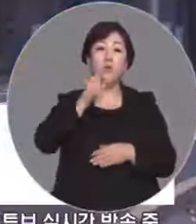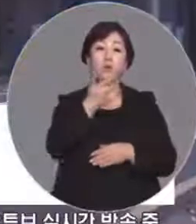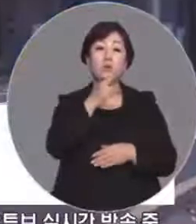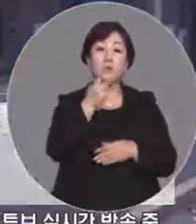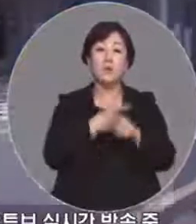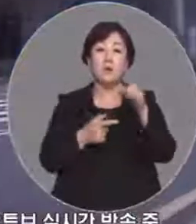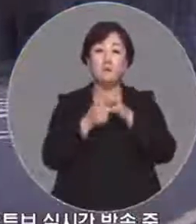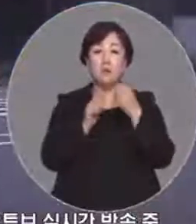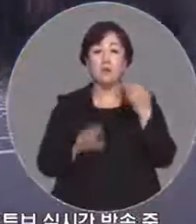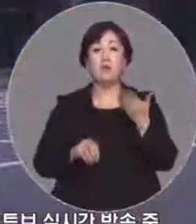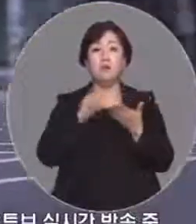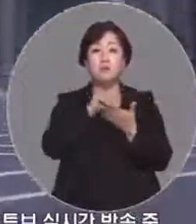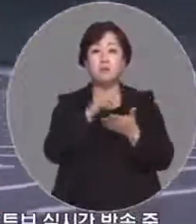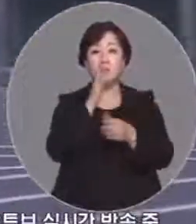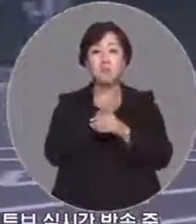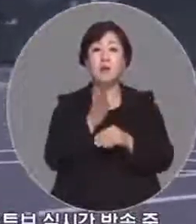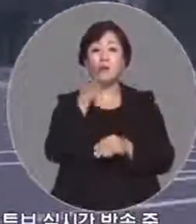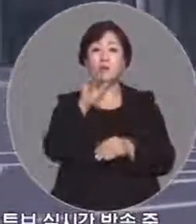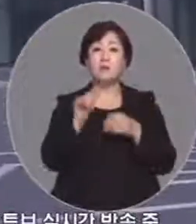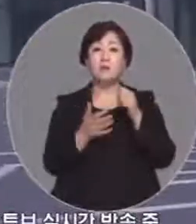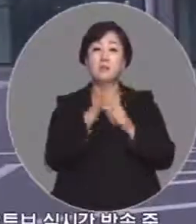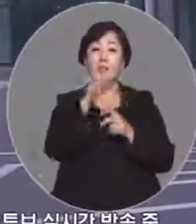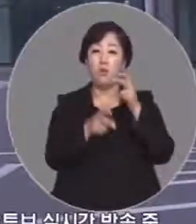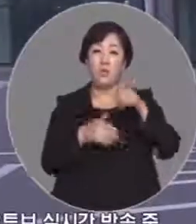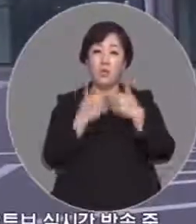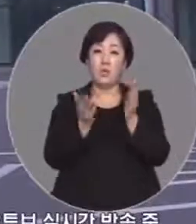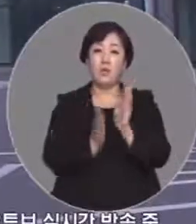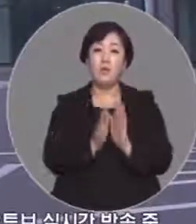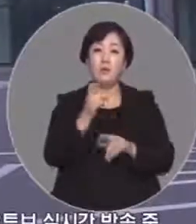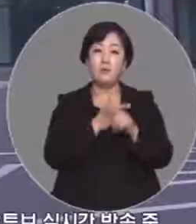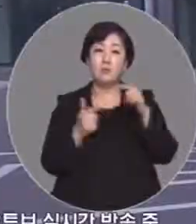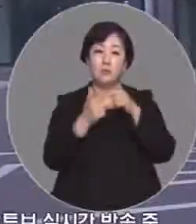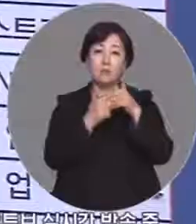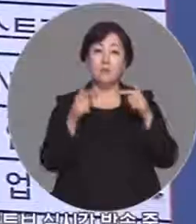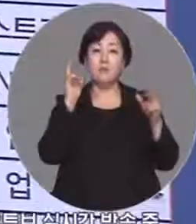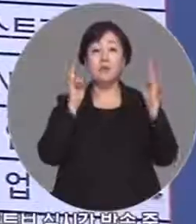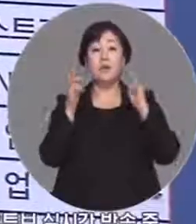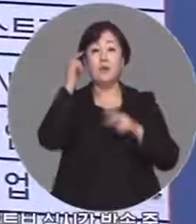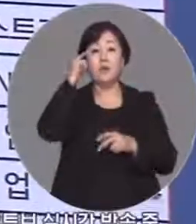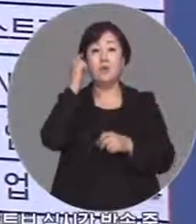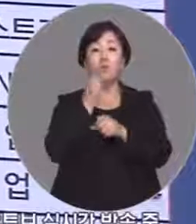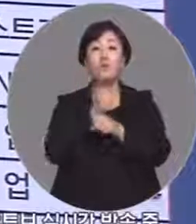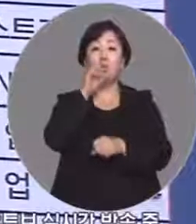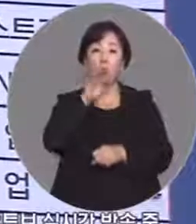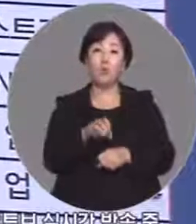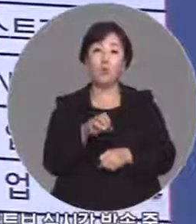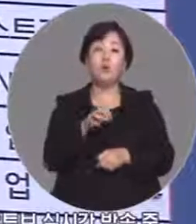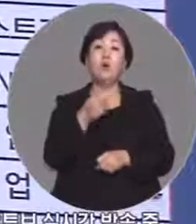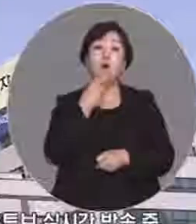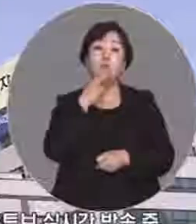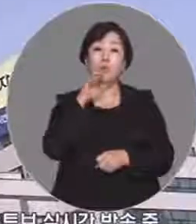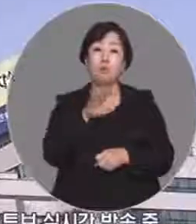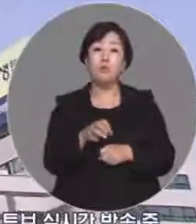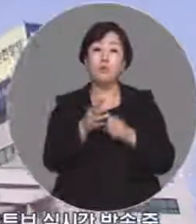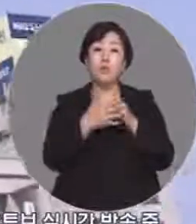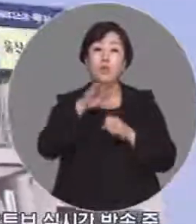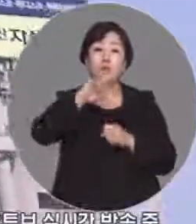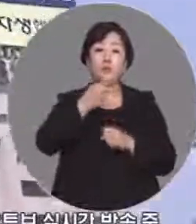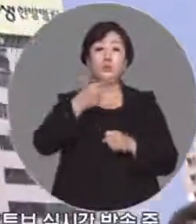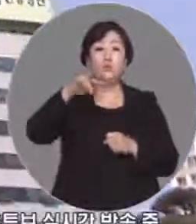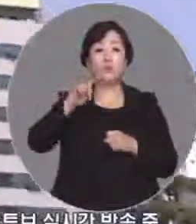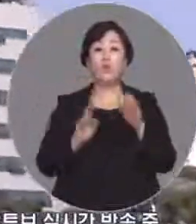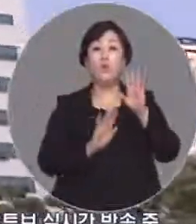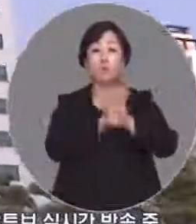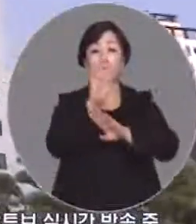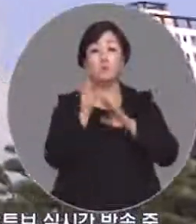하니까 제조 공장만 밀집했지 두뇌 시설인 기업 연구소조차 보기 힘든 울산. 수소와 부유식